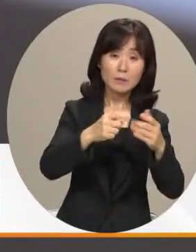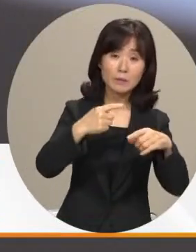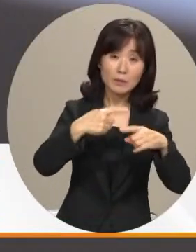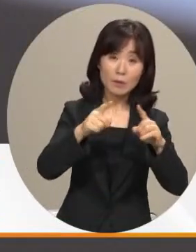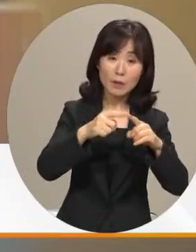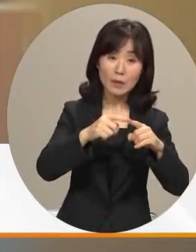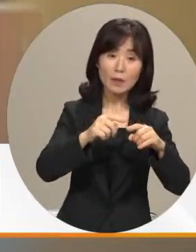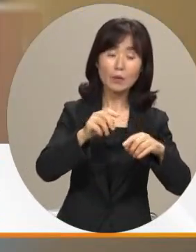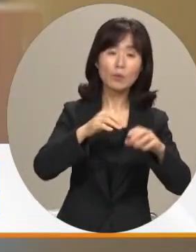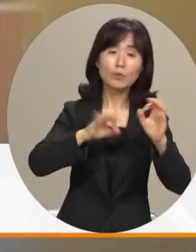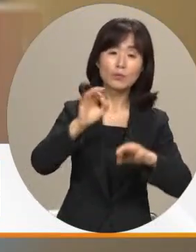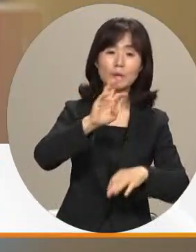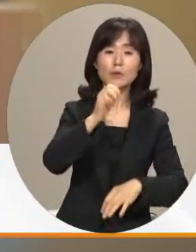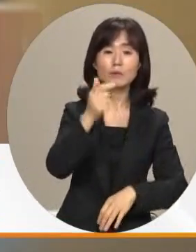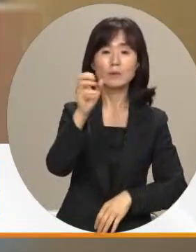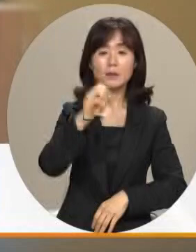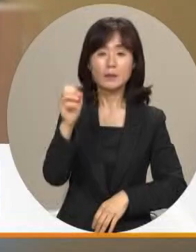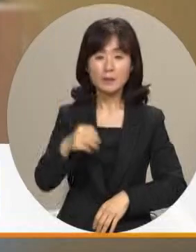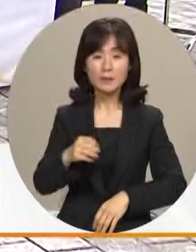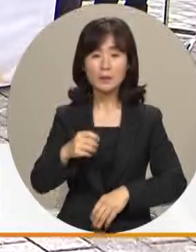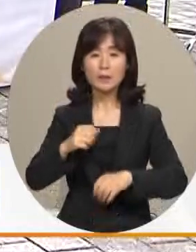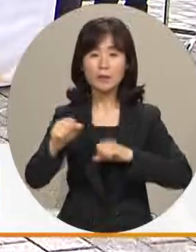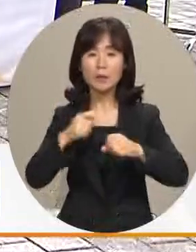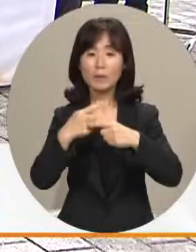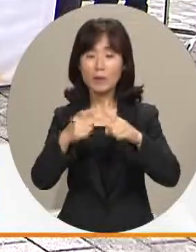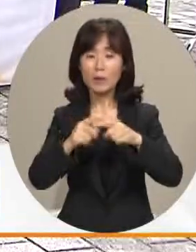오류를 경험한 교사는 60%의